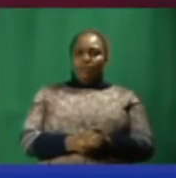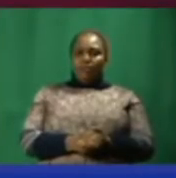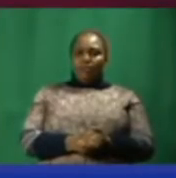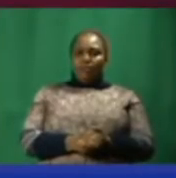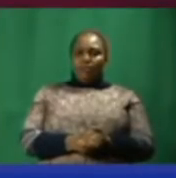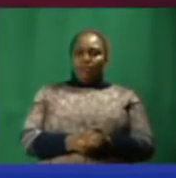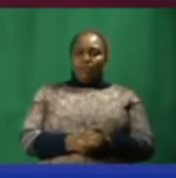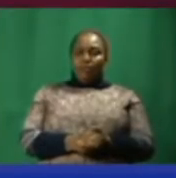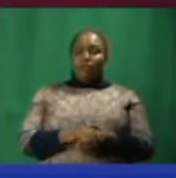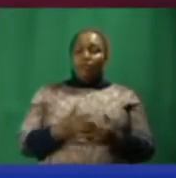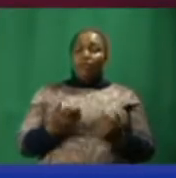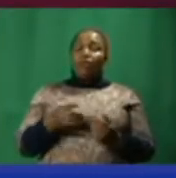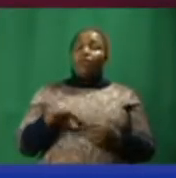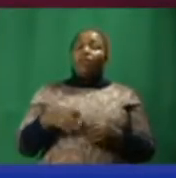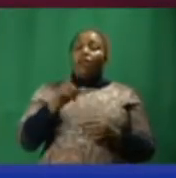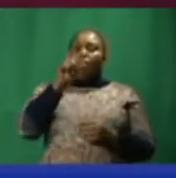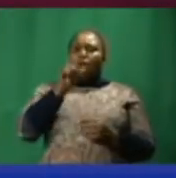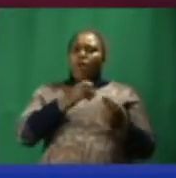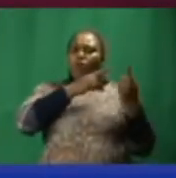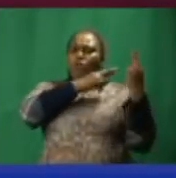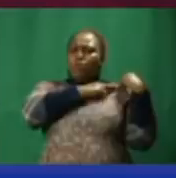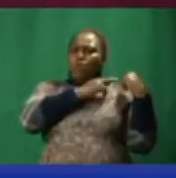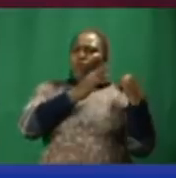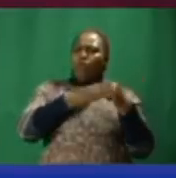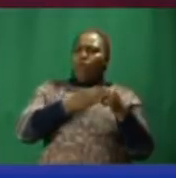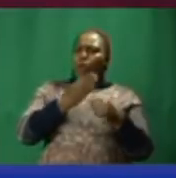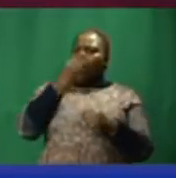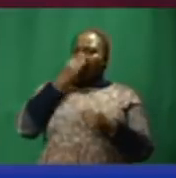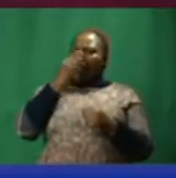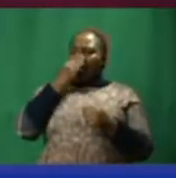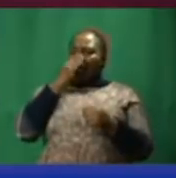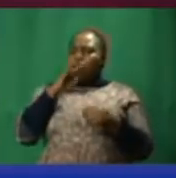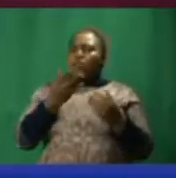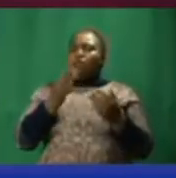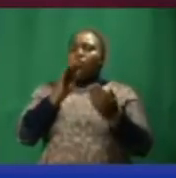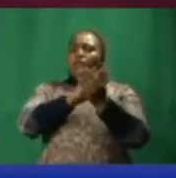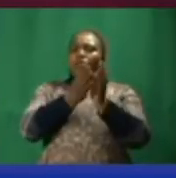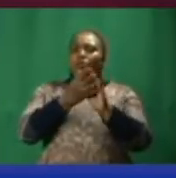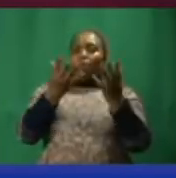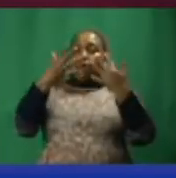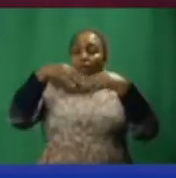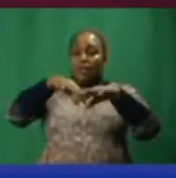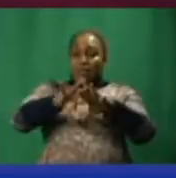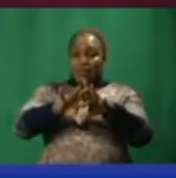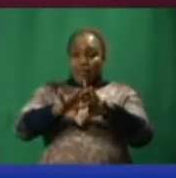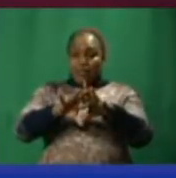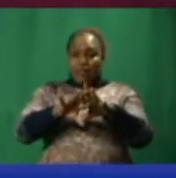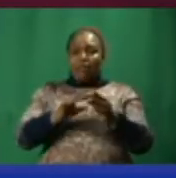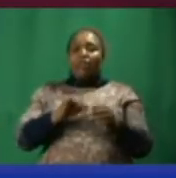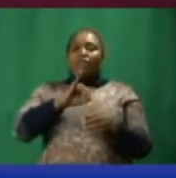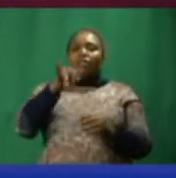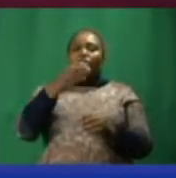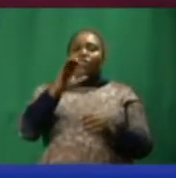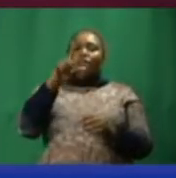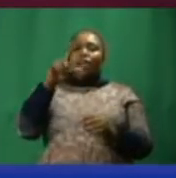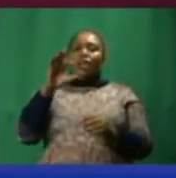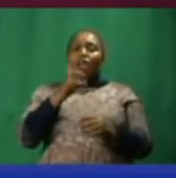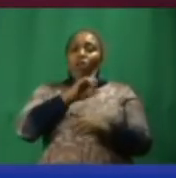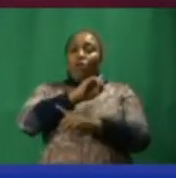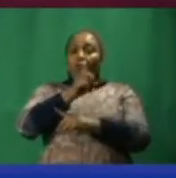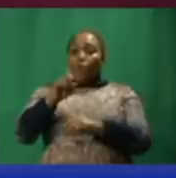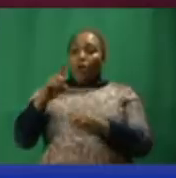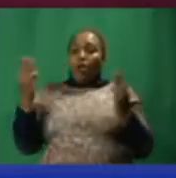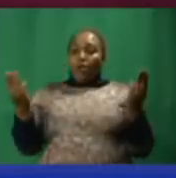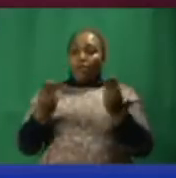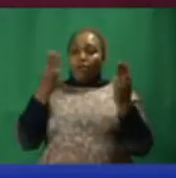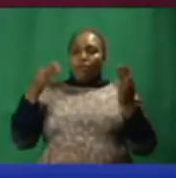Lobuke bucala lobendiwa ngabo ungcondo womshina emaphoyiseni iRoyal Eswatini Police Service Nicholas Jele wecwayisa sive ukuthi